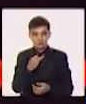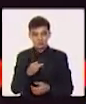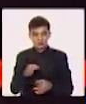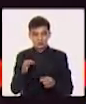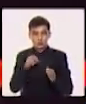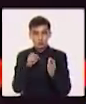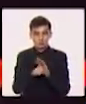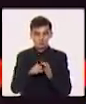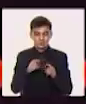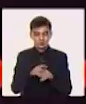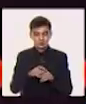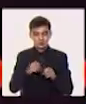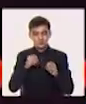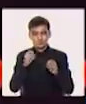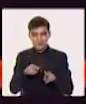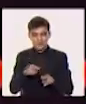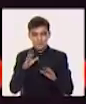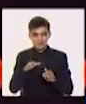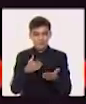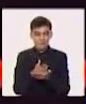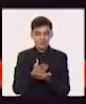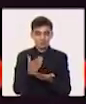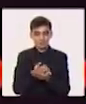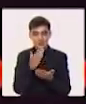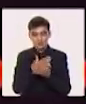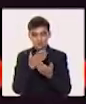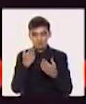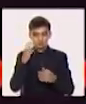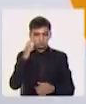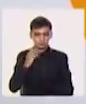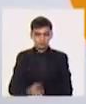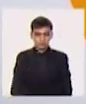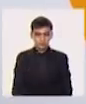өлтірмей, арбаны да сындырмайтындай амалы қандай? Сарапшылар тыңдайық.